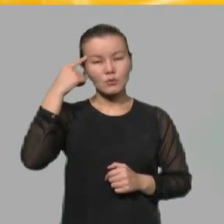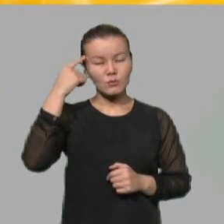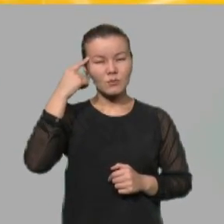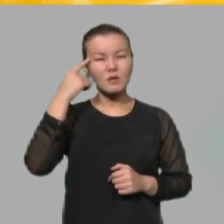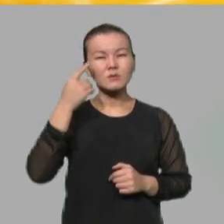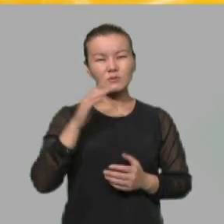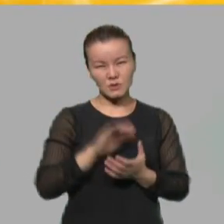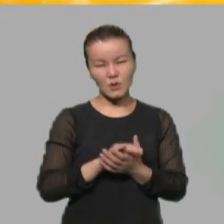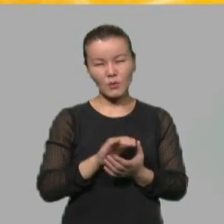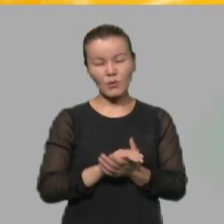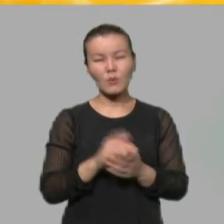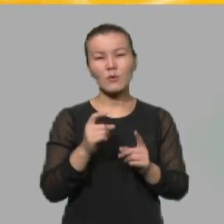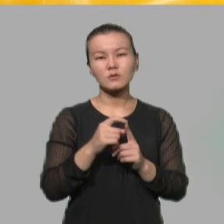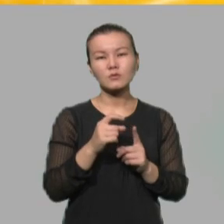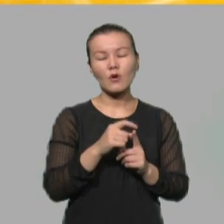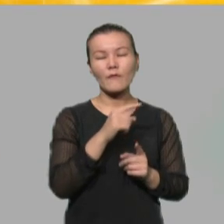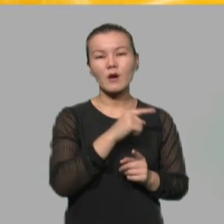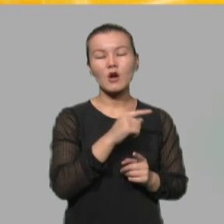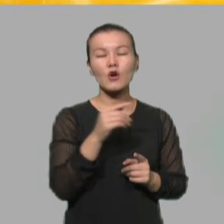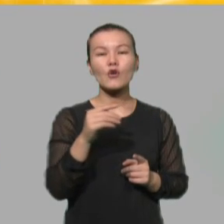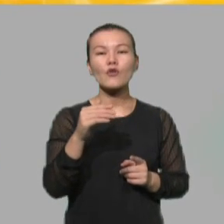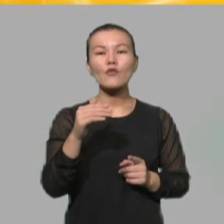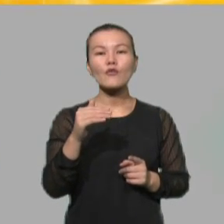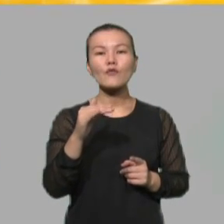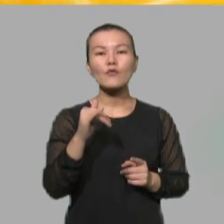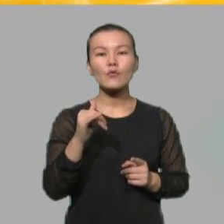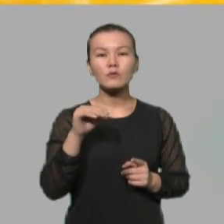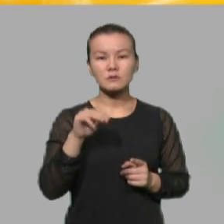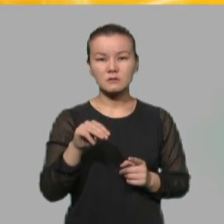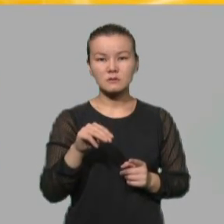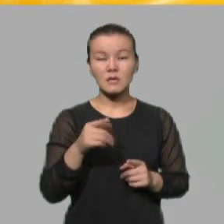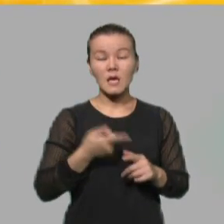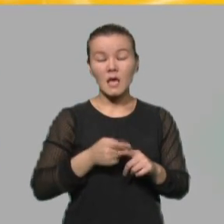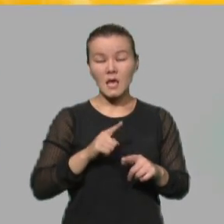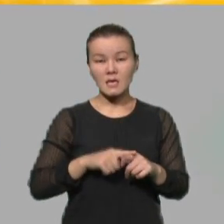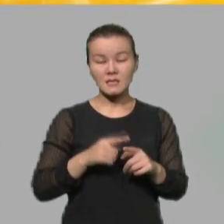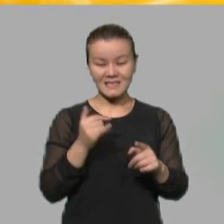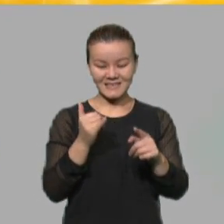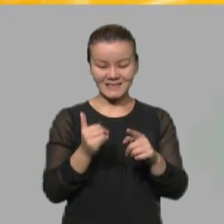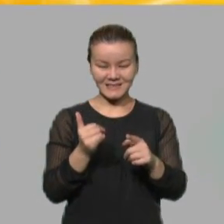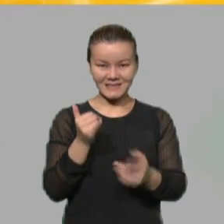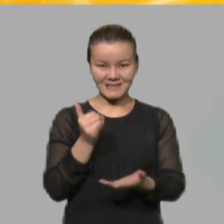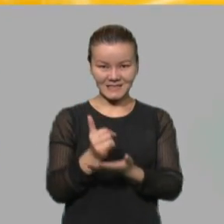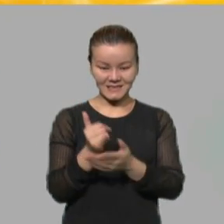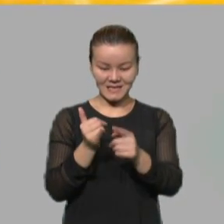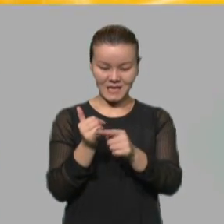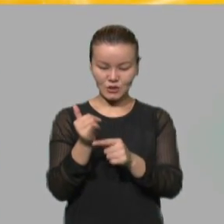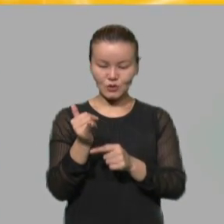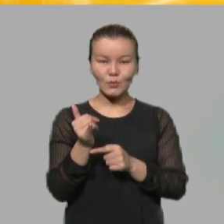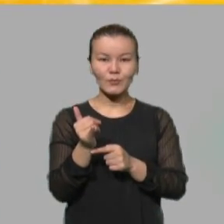Я думаю, знакомое вам слово «фут» – это длина ступни.